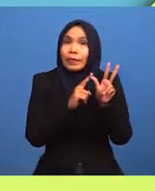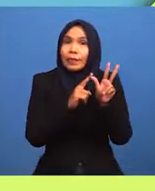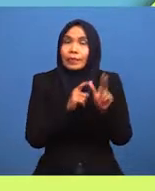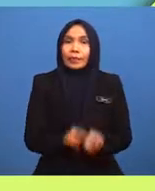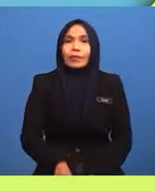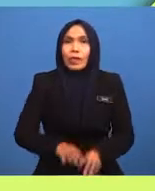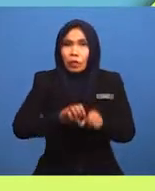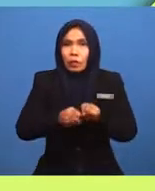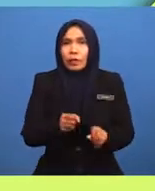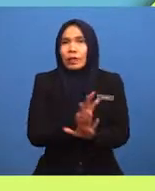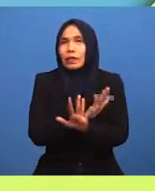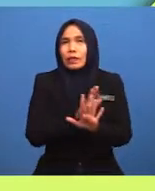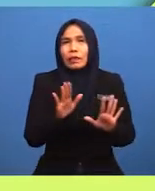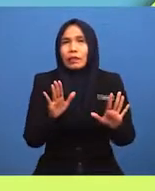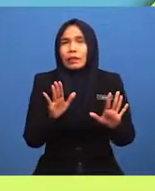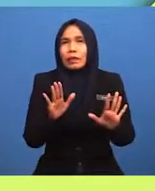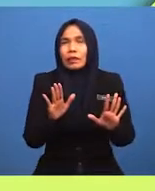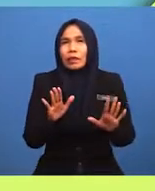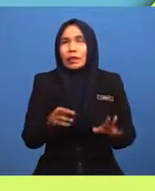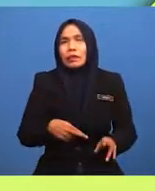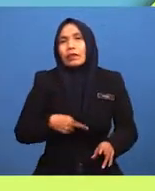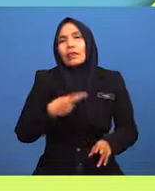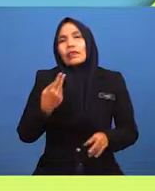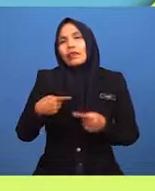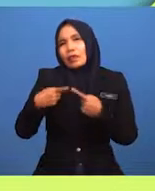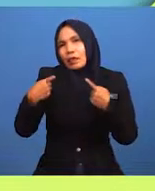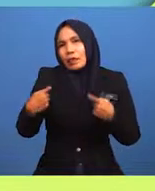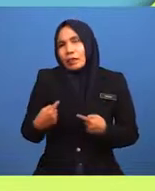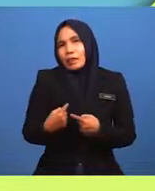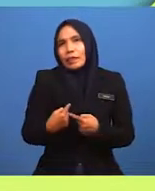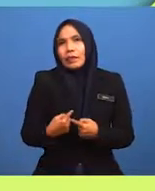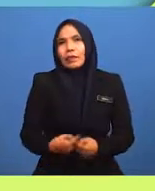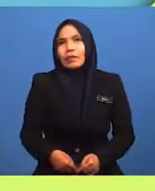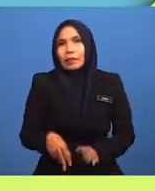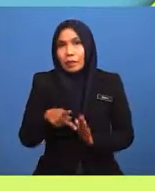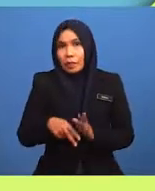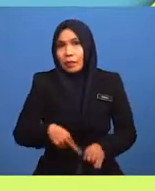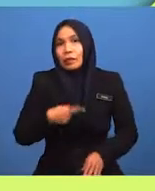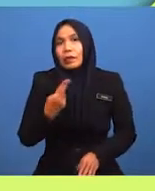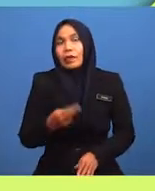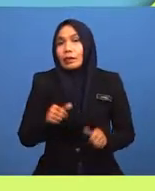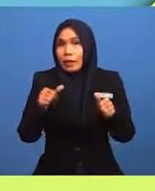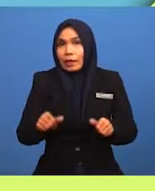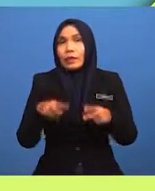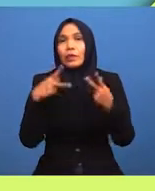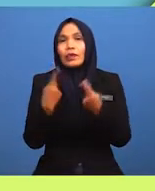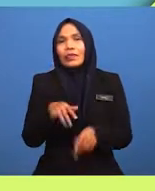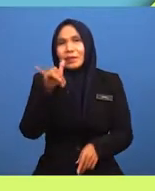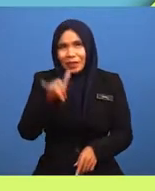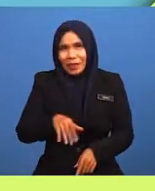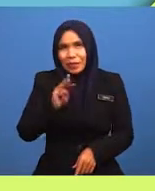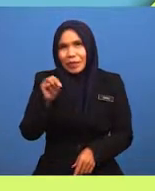ialah supaya tidak menyinggung perasaan ahli keluarga.